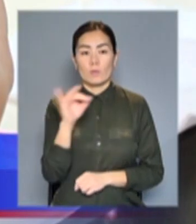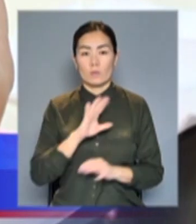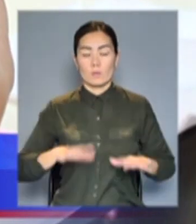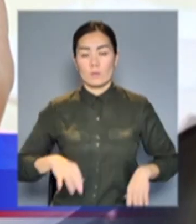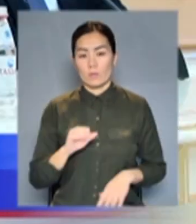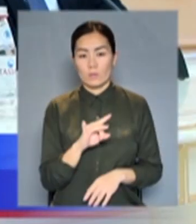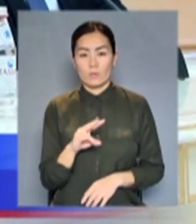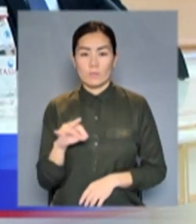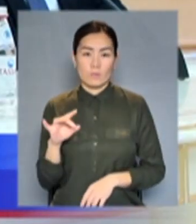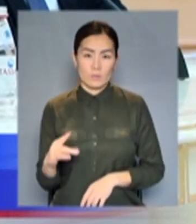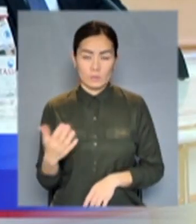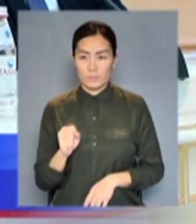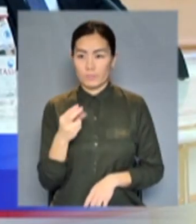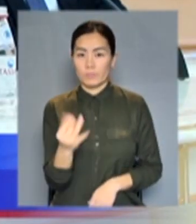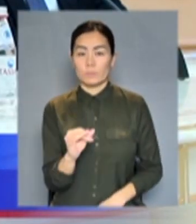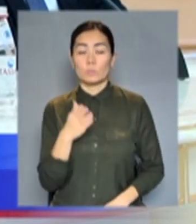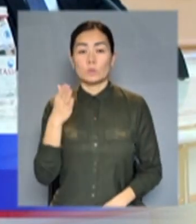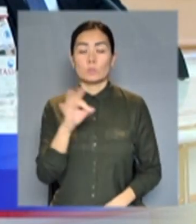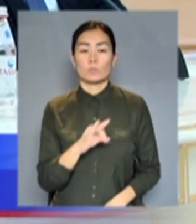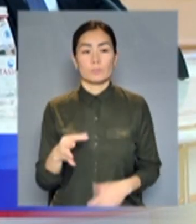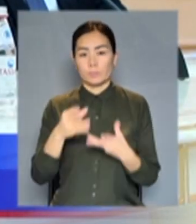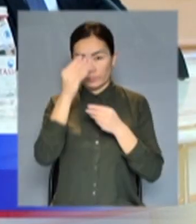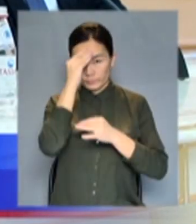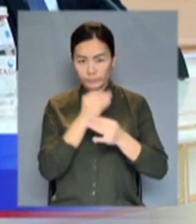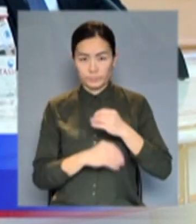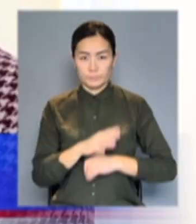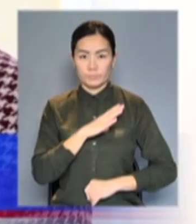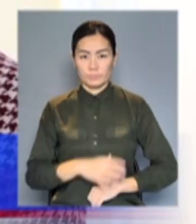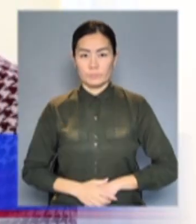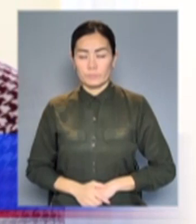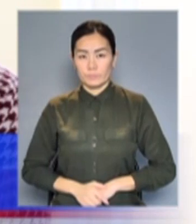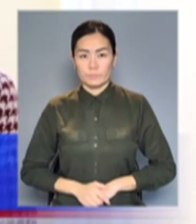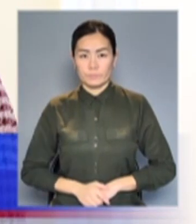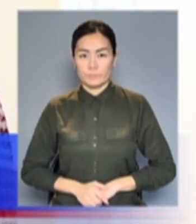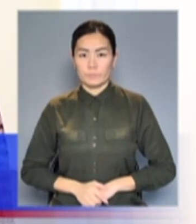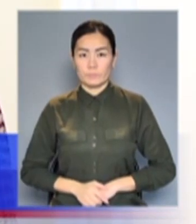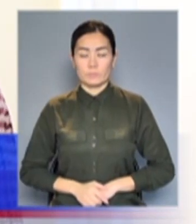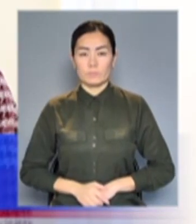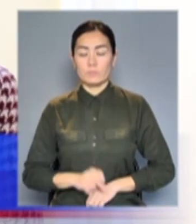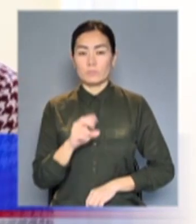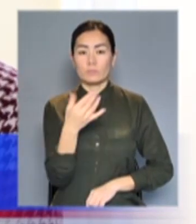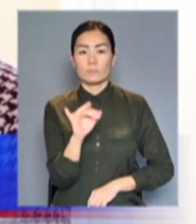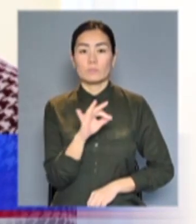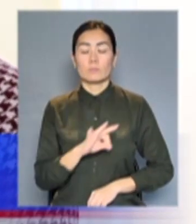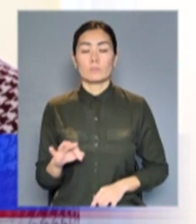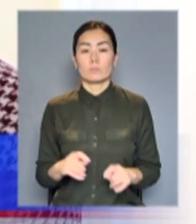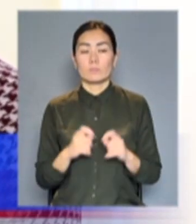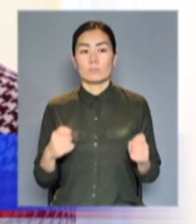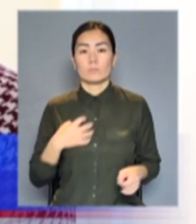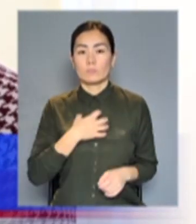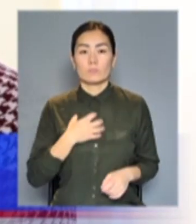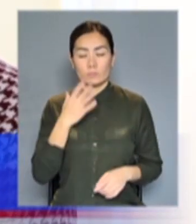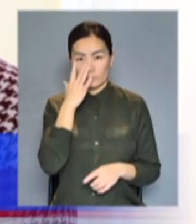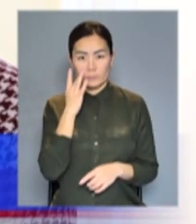тарихшы Ернар Абзалұлы Абай және болашақ туралы пікірлер ортаға салды. Өзім осы Абайдың толық адам концепциясының